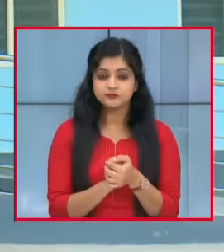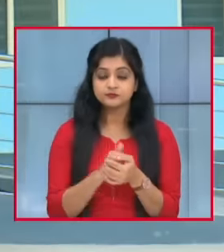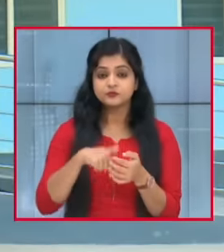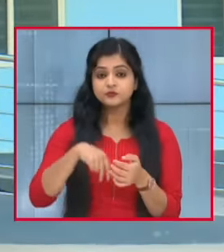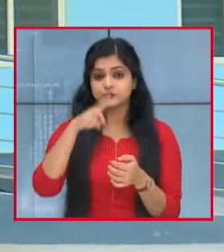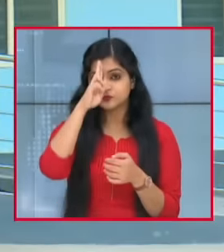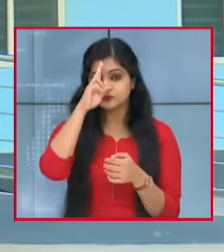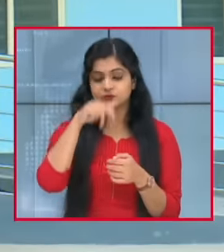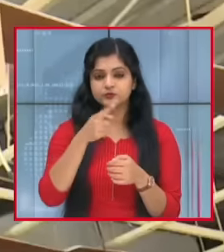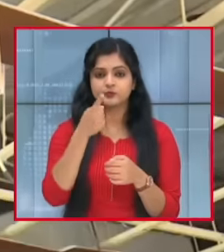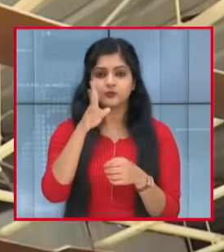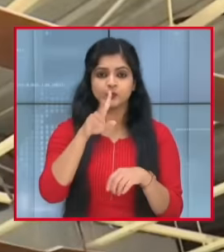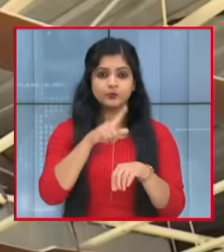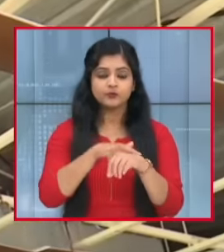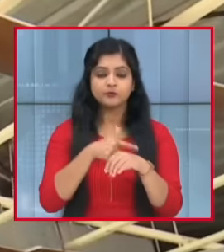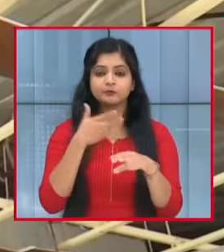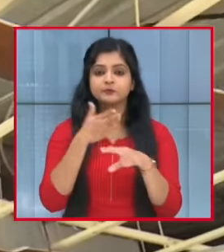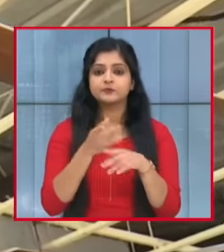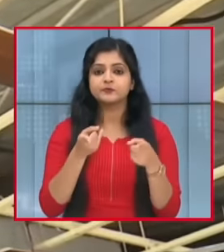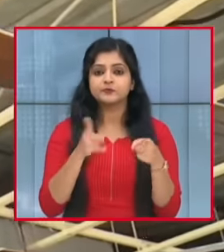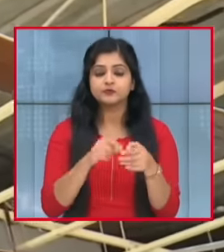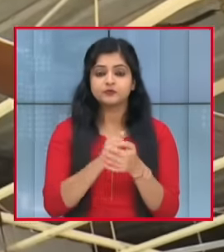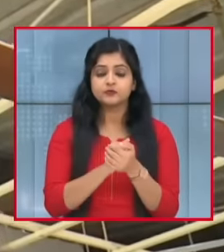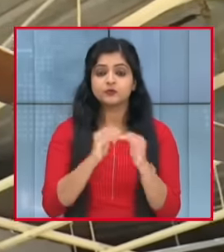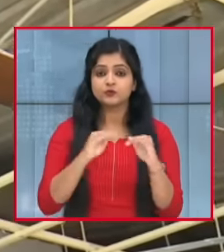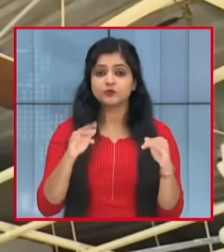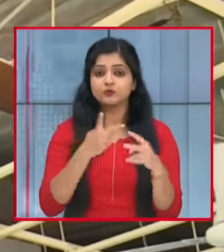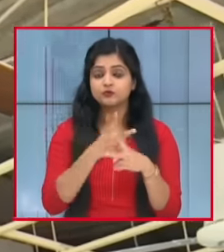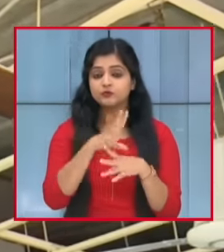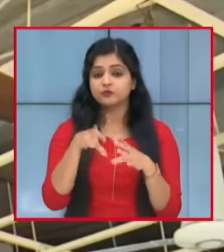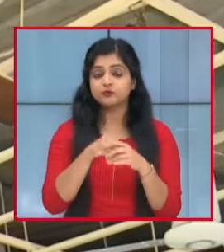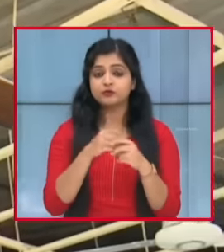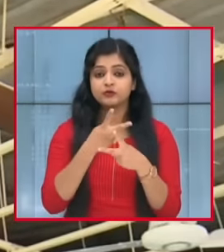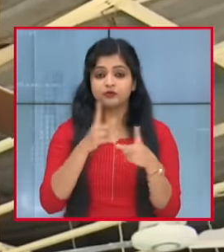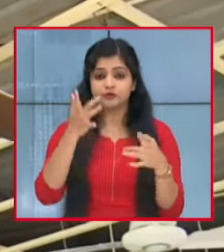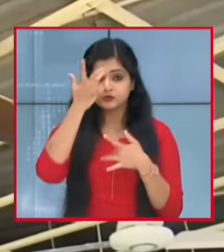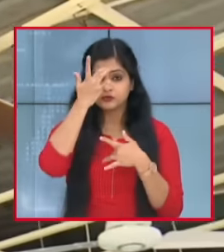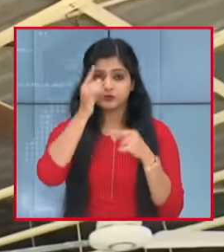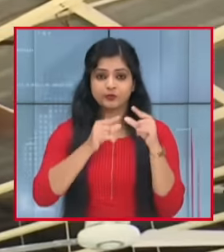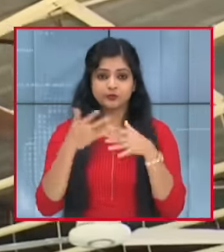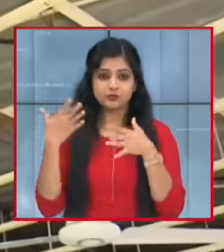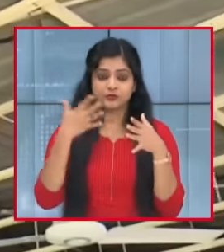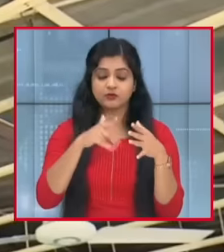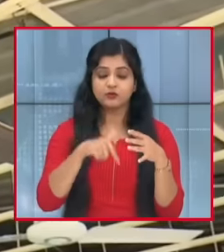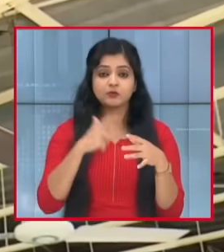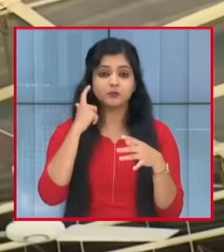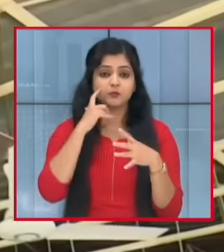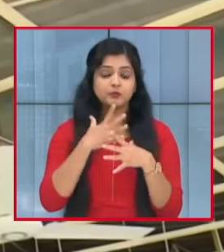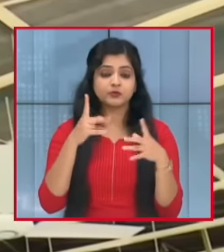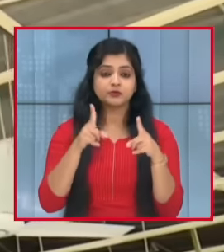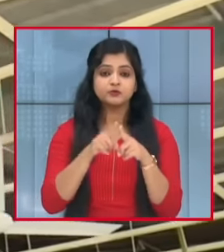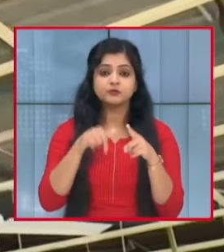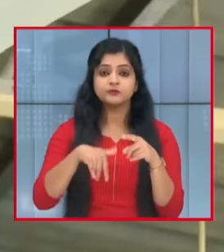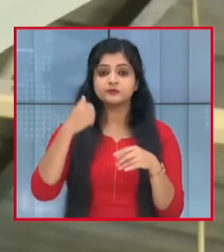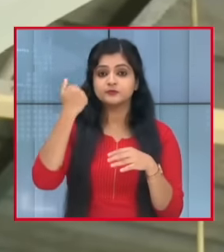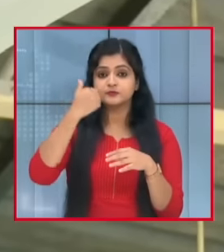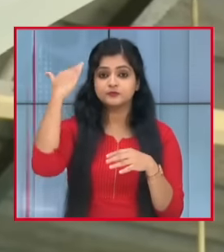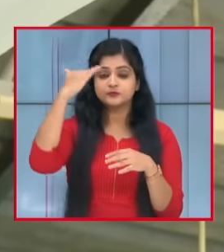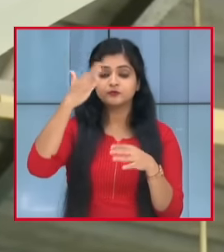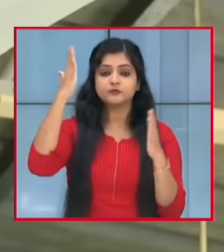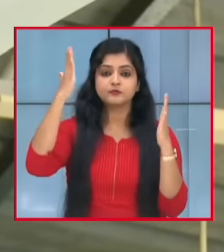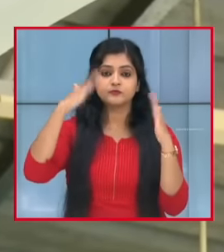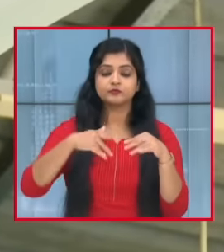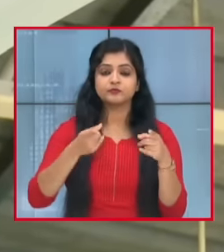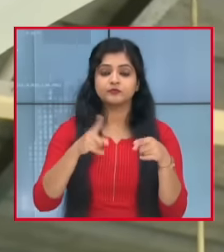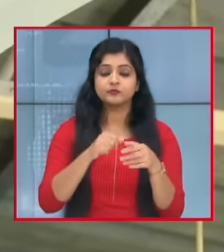ഇന്നുച്ചയ്ക്ക് 12 മണിയോടെയായിരുന്നു അപകടം. കുട്ടികളടക്കം നിരവധി രോഗികൾ ഉള്ളപ്പോഴായിരുന്നു വൻ ശബ്ദത്തോടുകൂടി സീലിംഗ് അടർന്നു വീണത്.